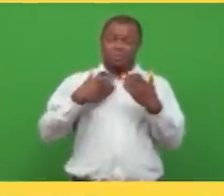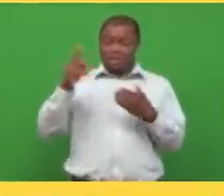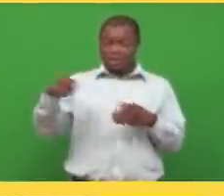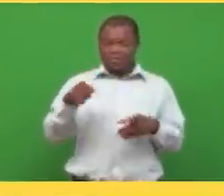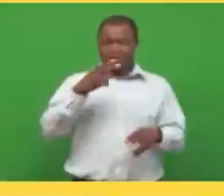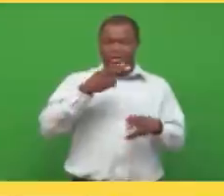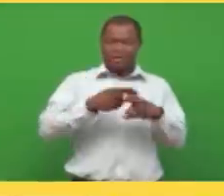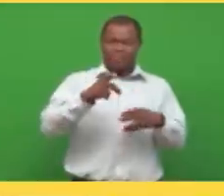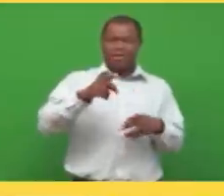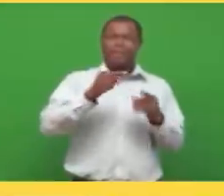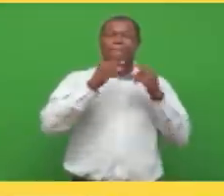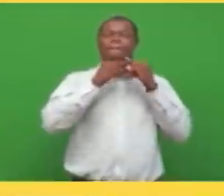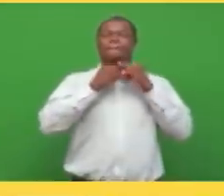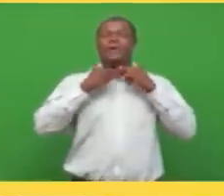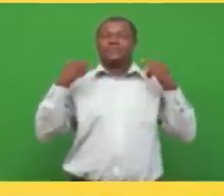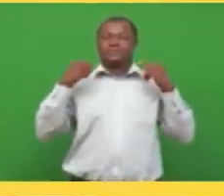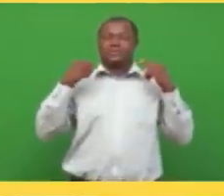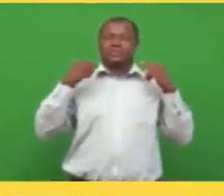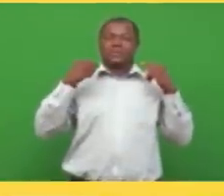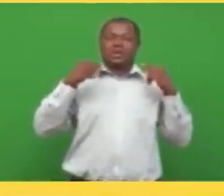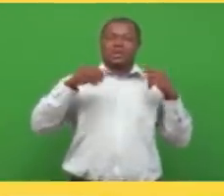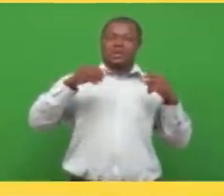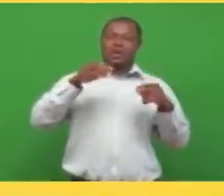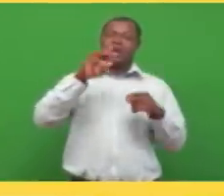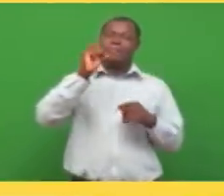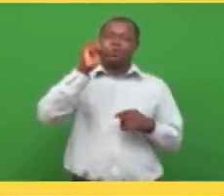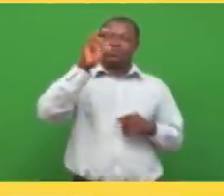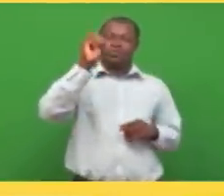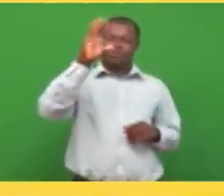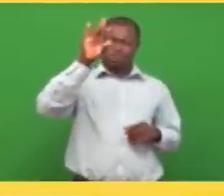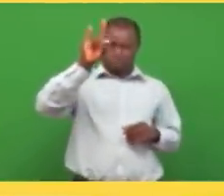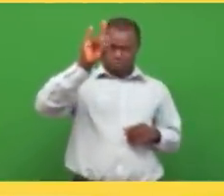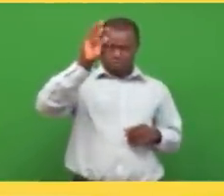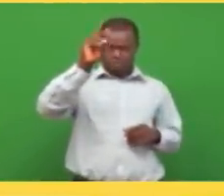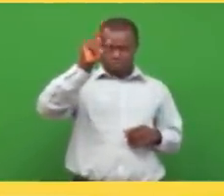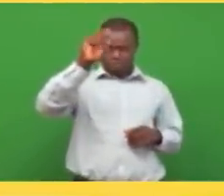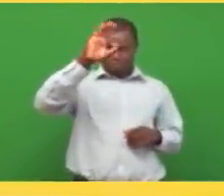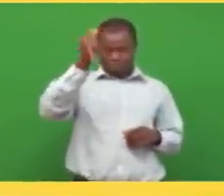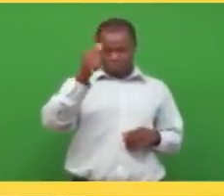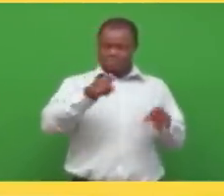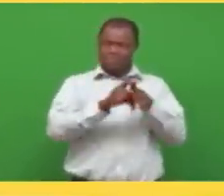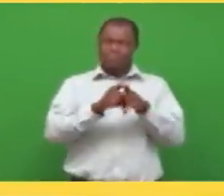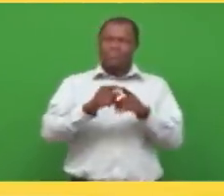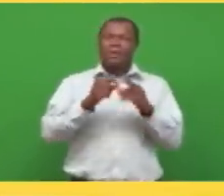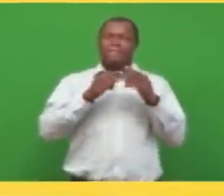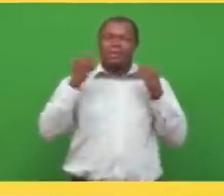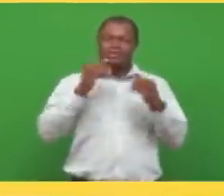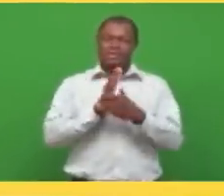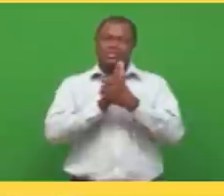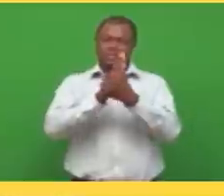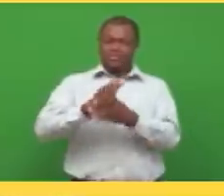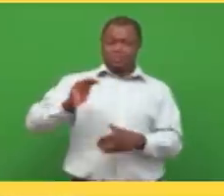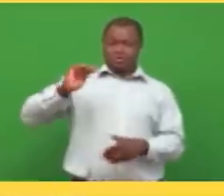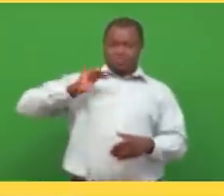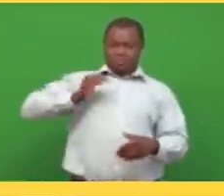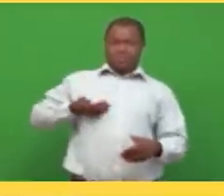rangu ndinoitwa Pastor Rachel Mushonga. Ndiri mufundisi uye ndichitungamirira boka reWailing Women madzimai